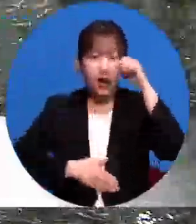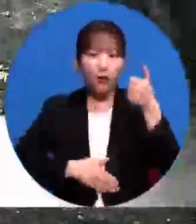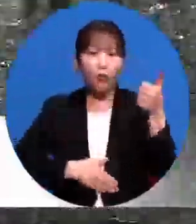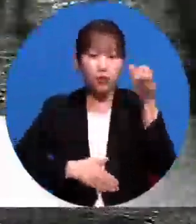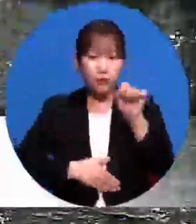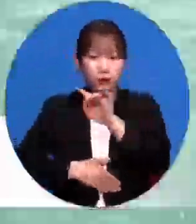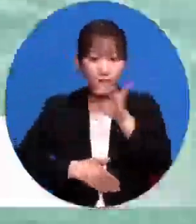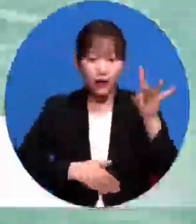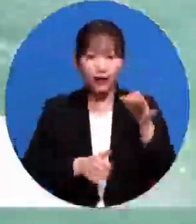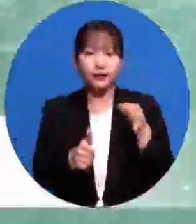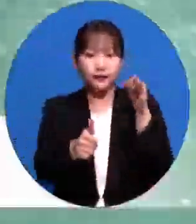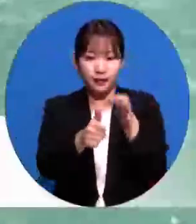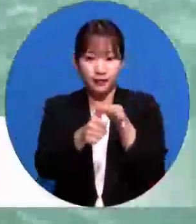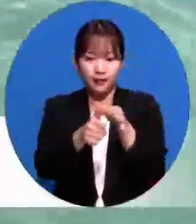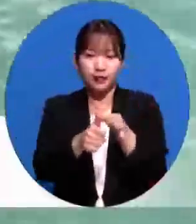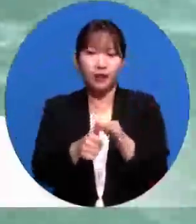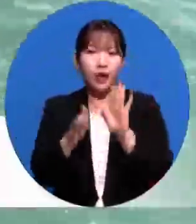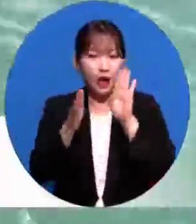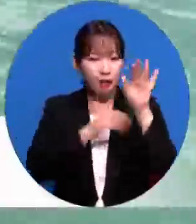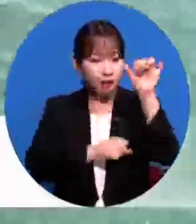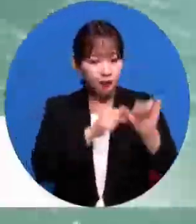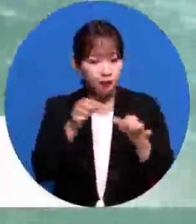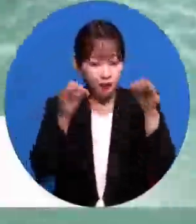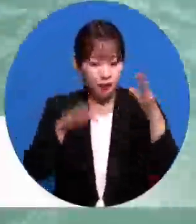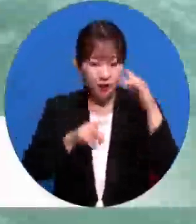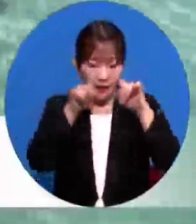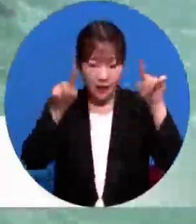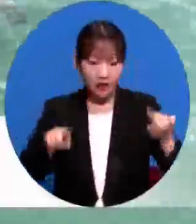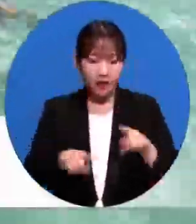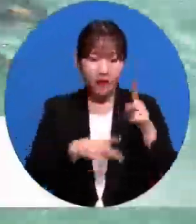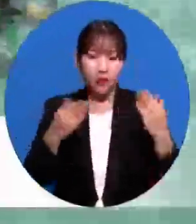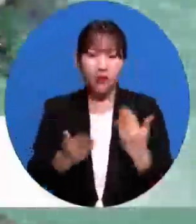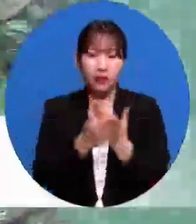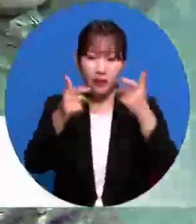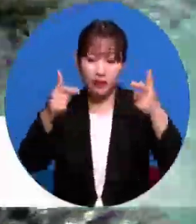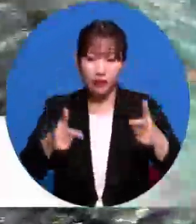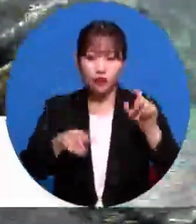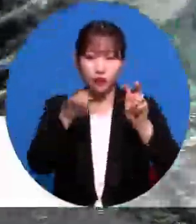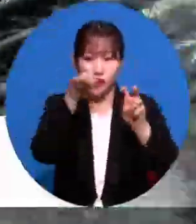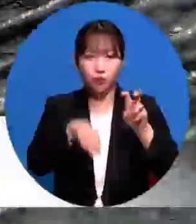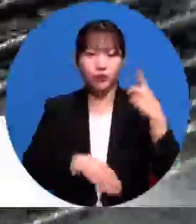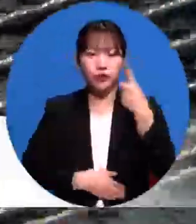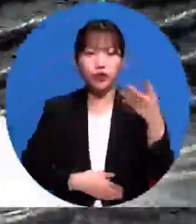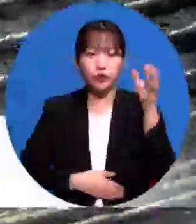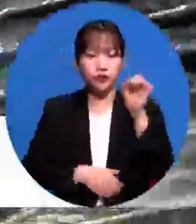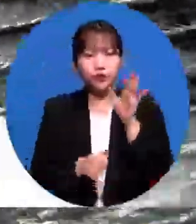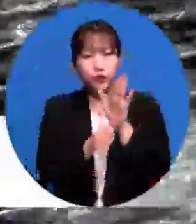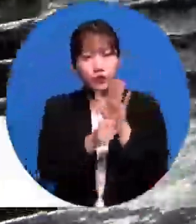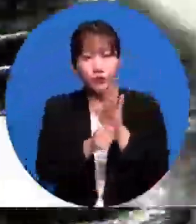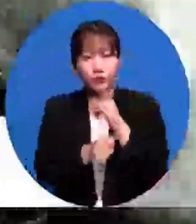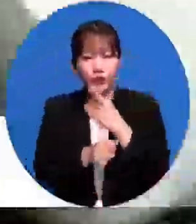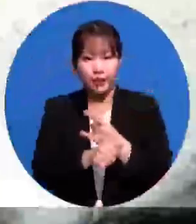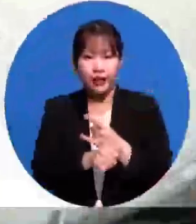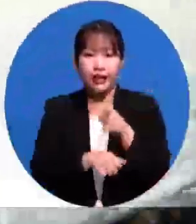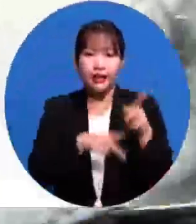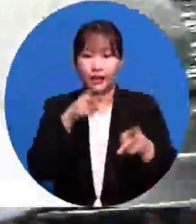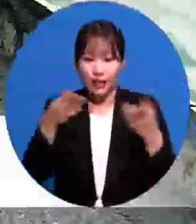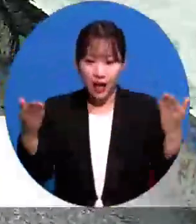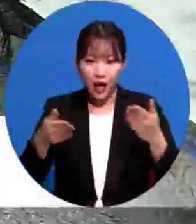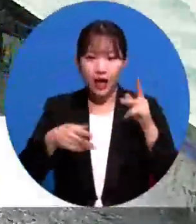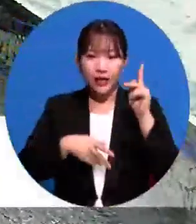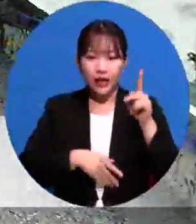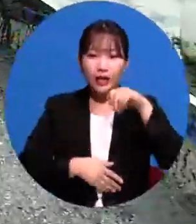지원받습니다 전라남도는 앞으로 5년간 김산업진흥구역 20곳에 1000억원을 지원해 김산업의